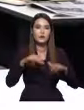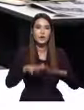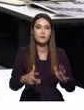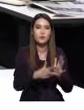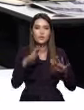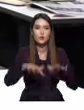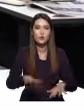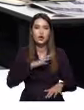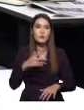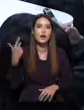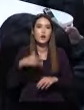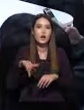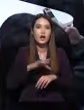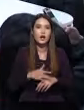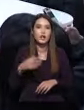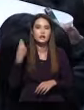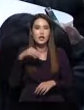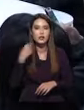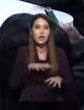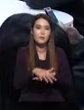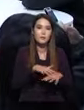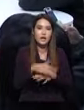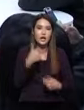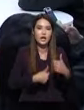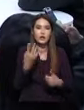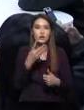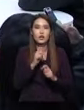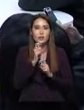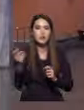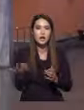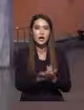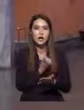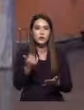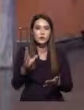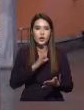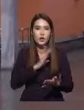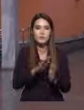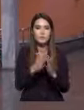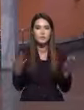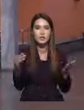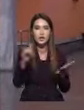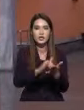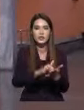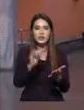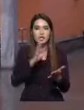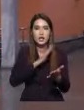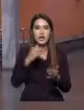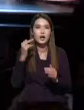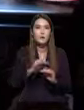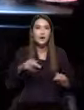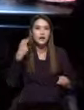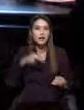медаль, Ақтөбе қаласындағы математика олимпиадасында 4 медаль жеңіп алып, Гиннестің рекордтар кітабына енді. Балаларды сапалы